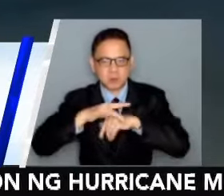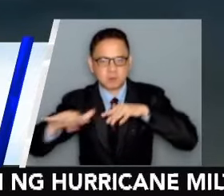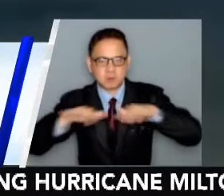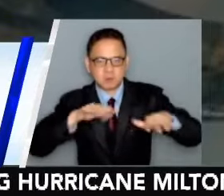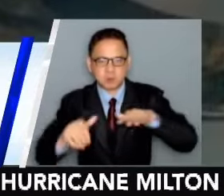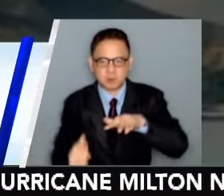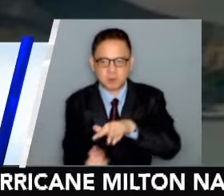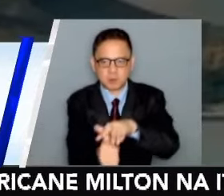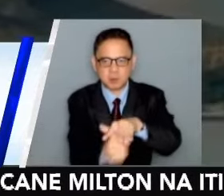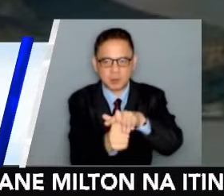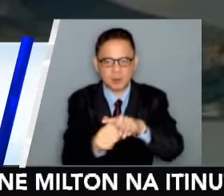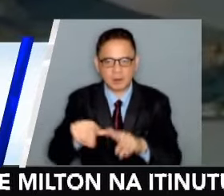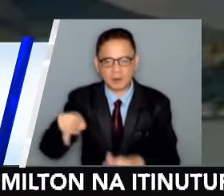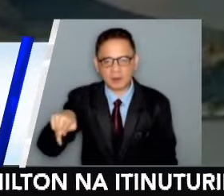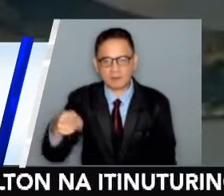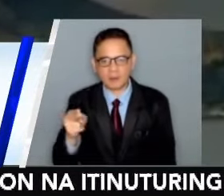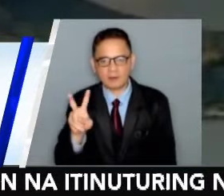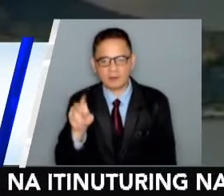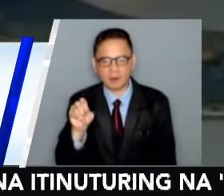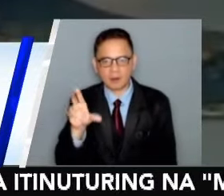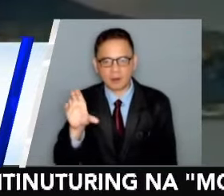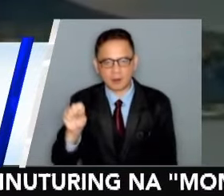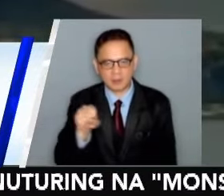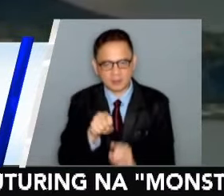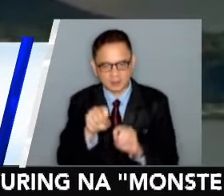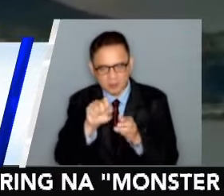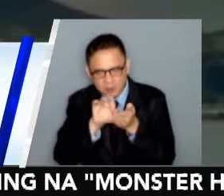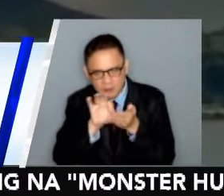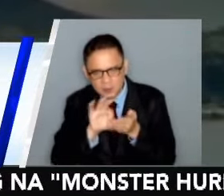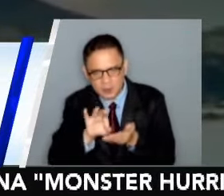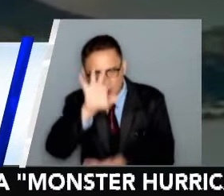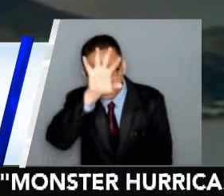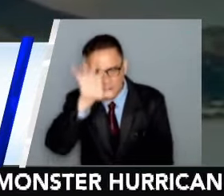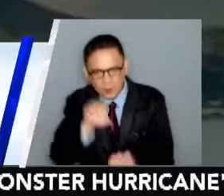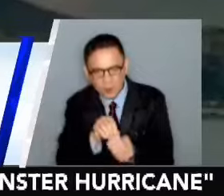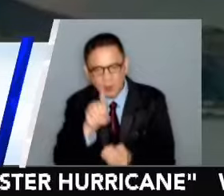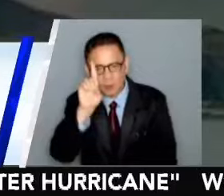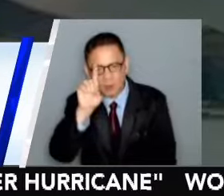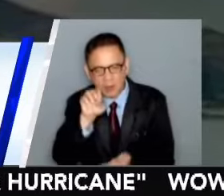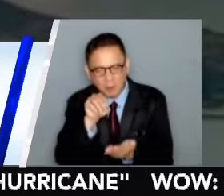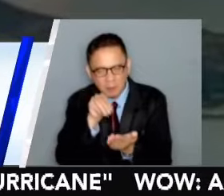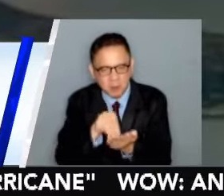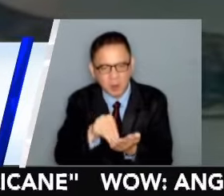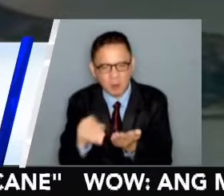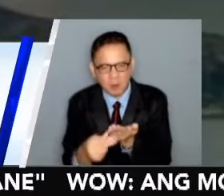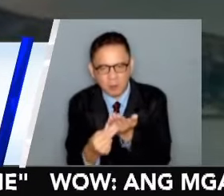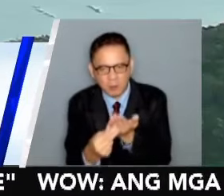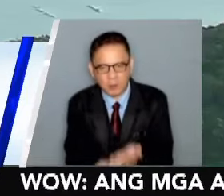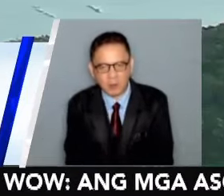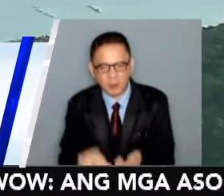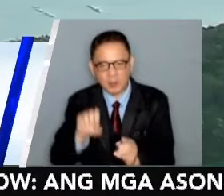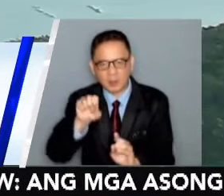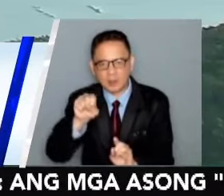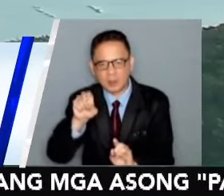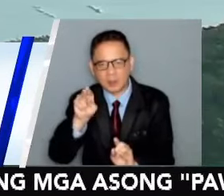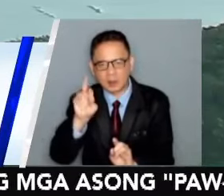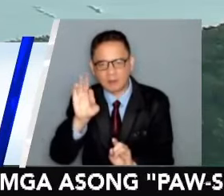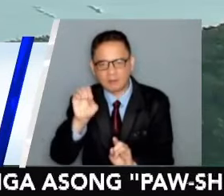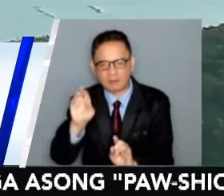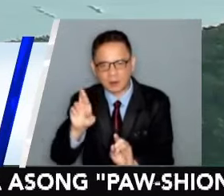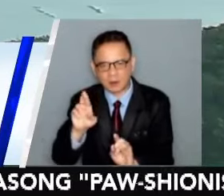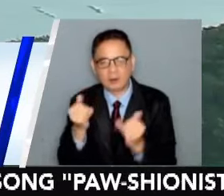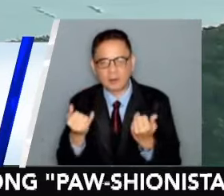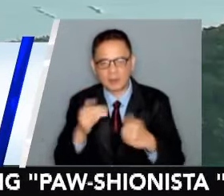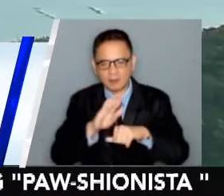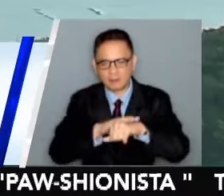ng mahigit 1,000 tonelad ng asupre na ibinuga ng bulkan. Sa ngayon, naka-alert level 1 pa rin ang Bulkang Taal. Bawal pa